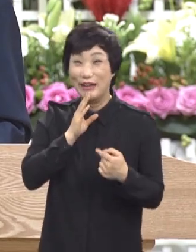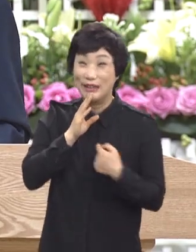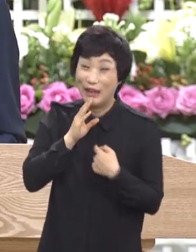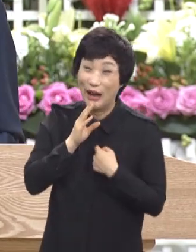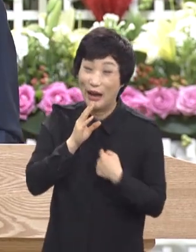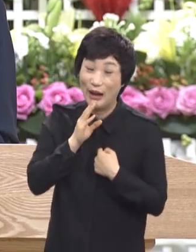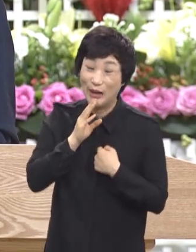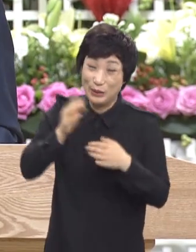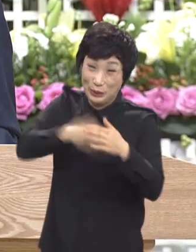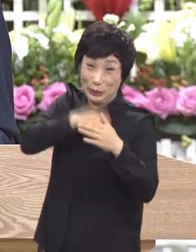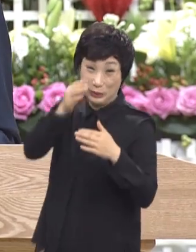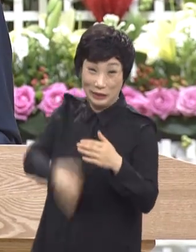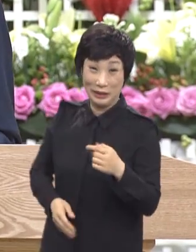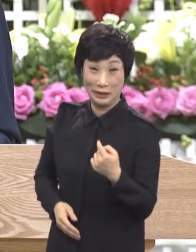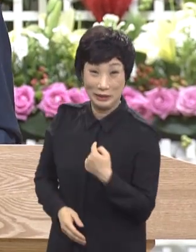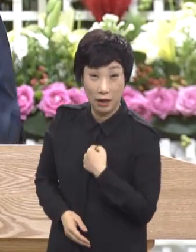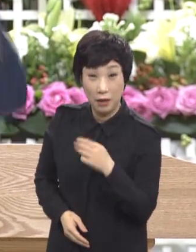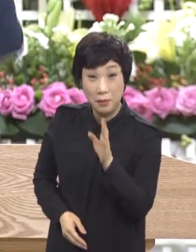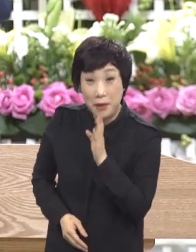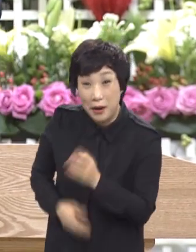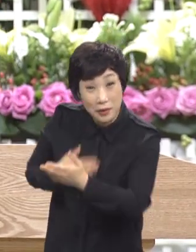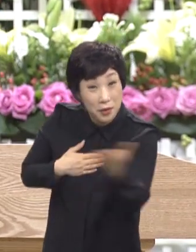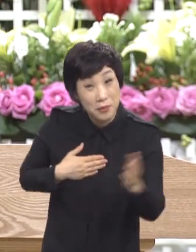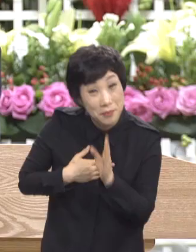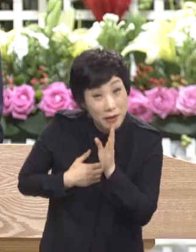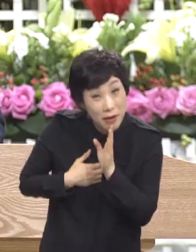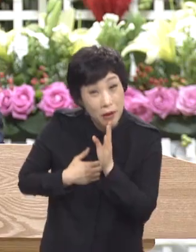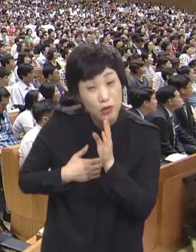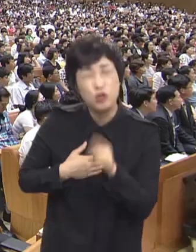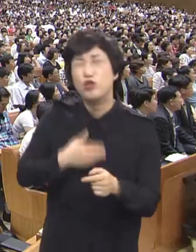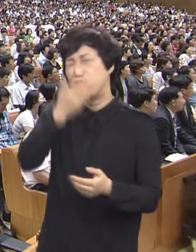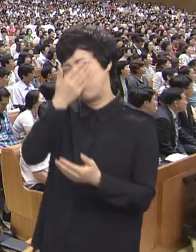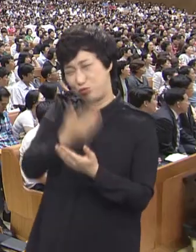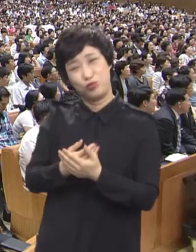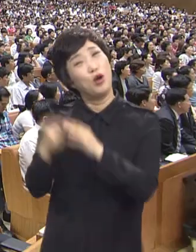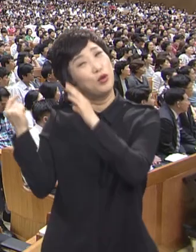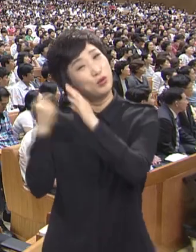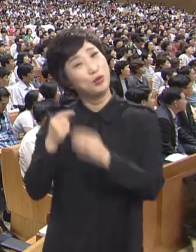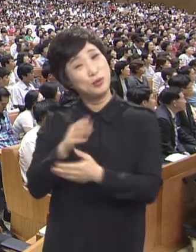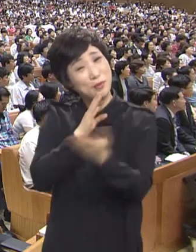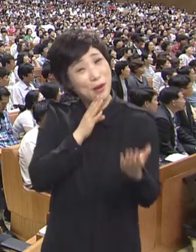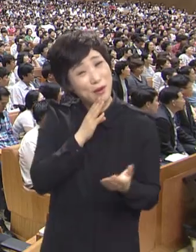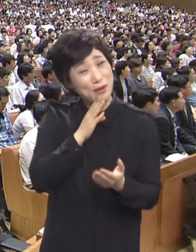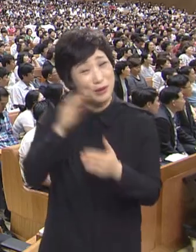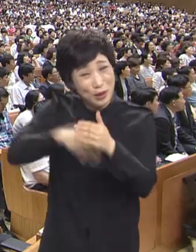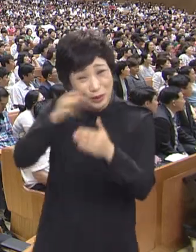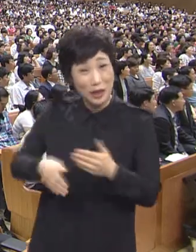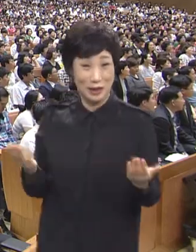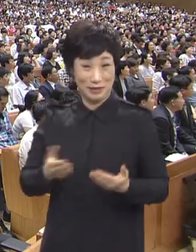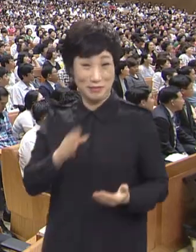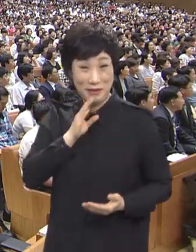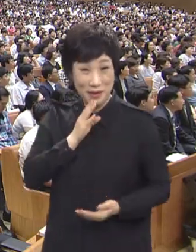나에게는 절대 없어서는 안 될 절대적 소식이다. 절대적 사건이다.